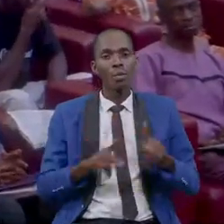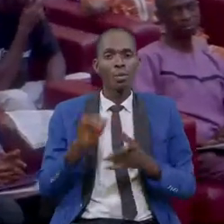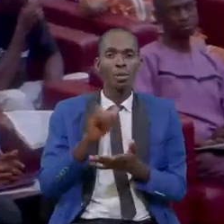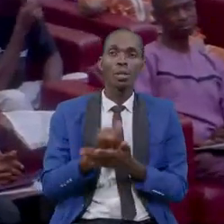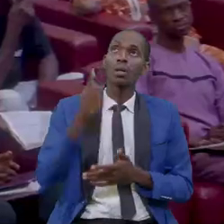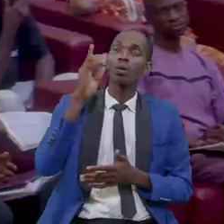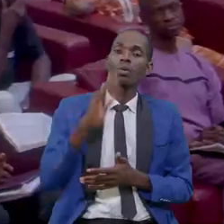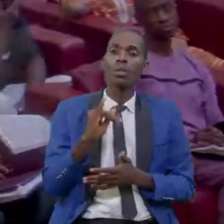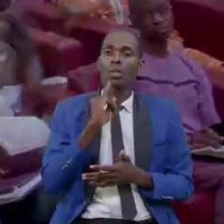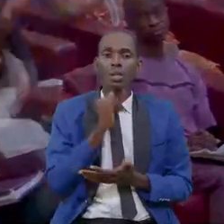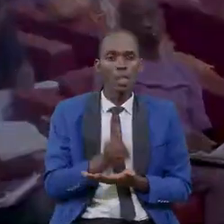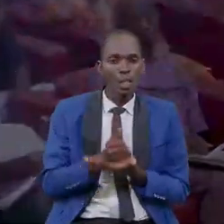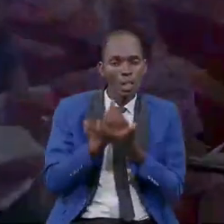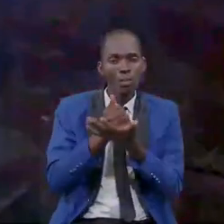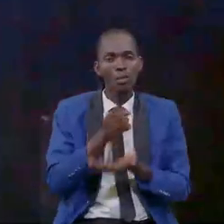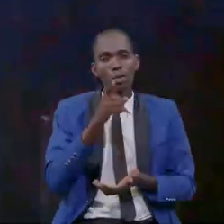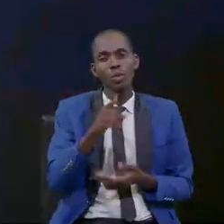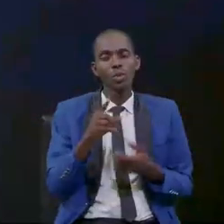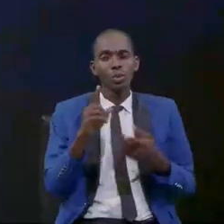et